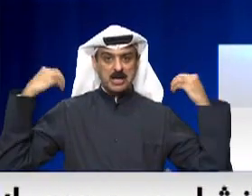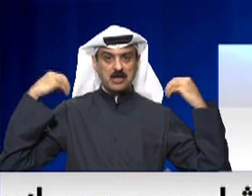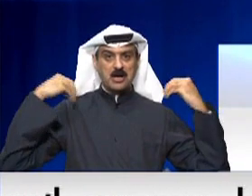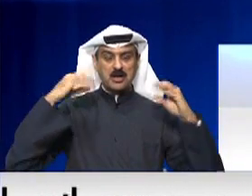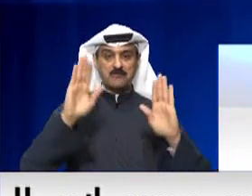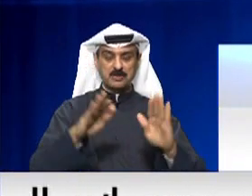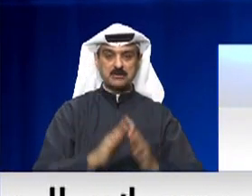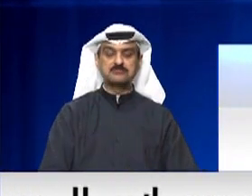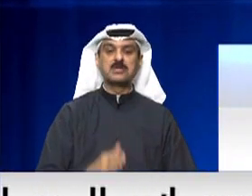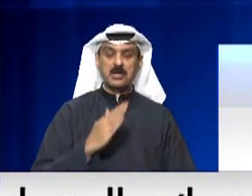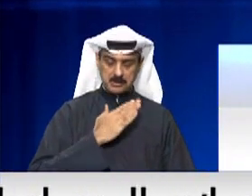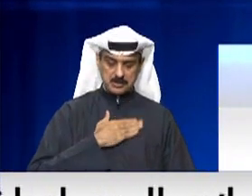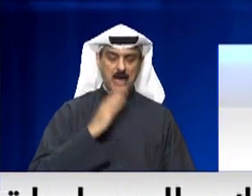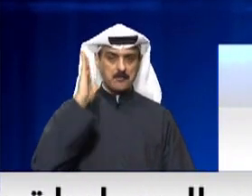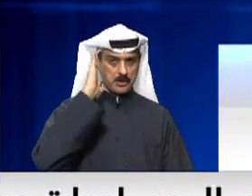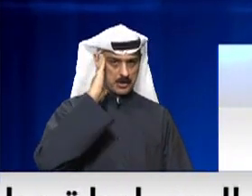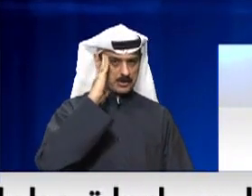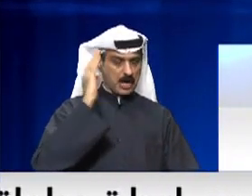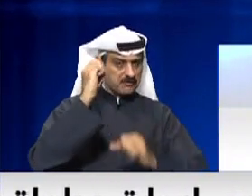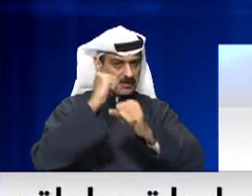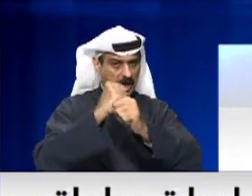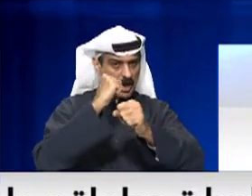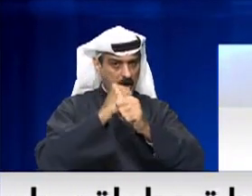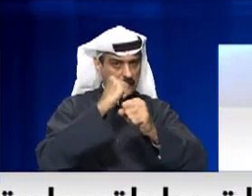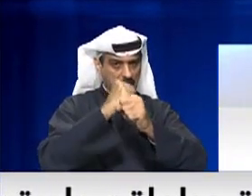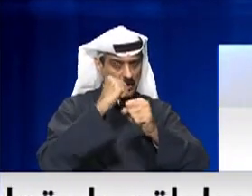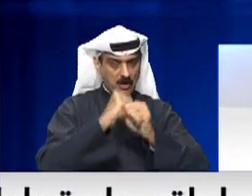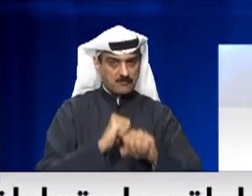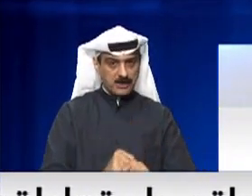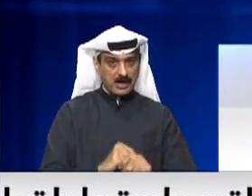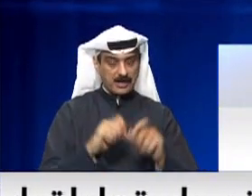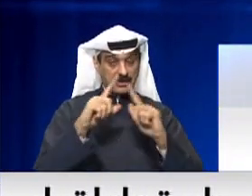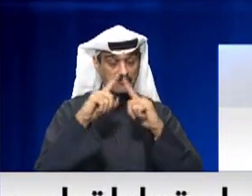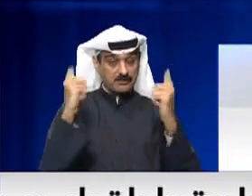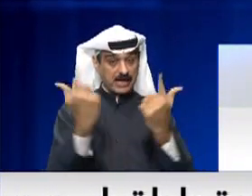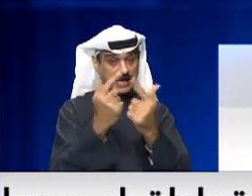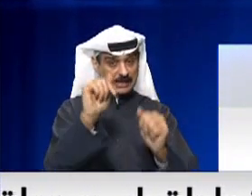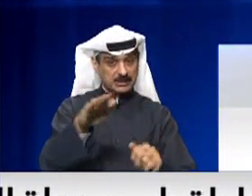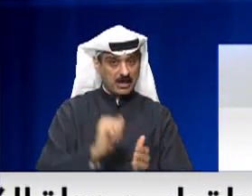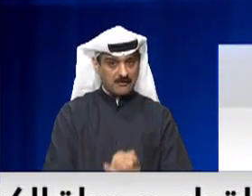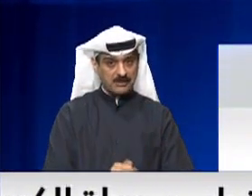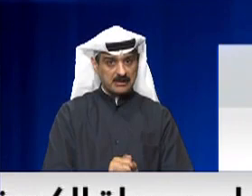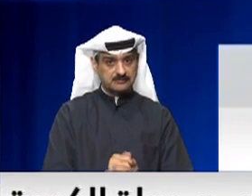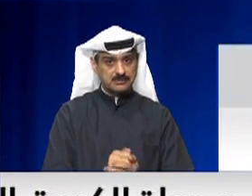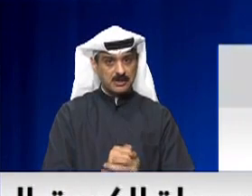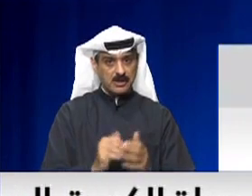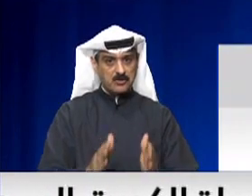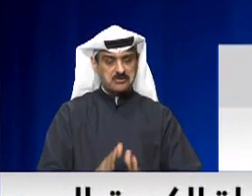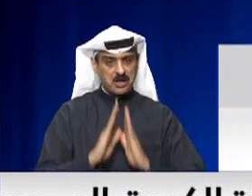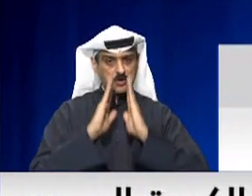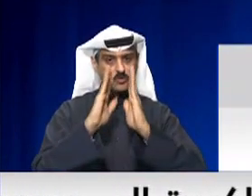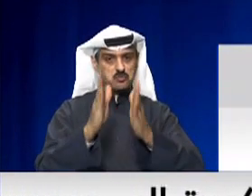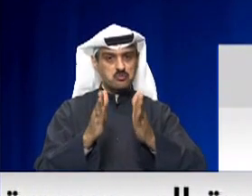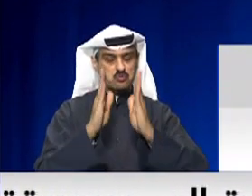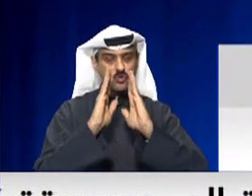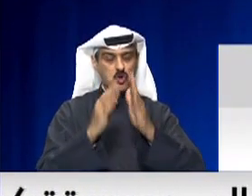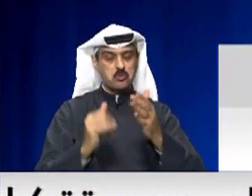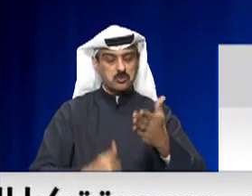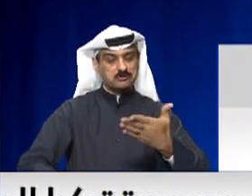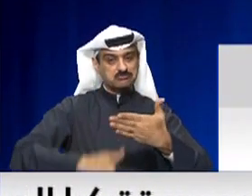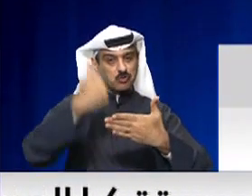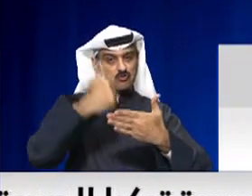مقدرين الجهود الطيبه التي بذلها الجهازان الفني والاداري لتهيئه لاعبي ناديكم